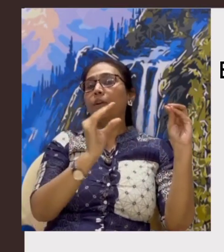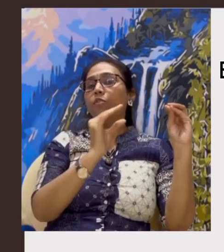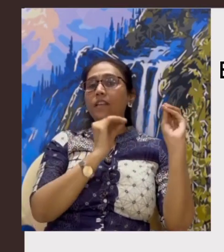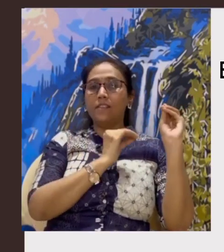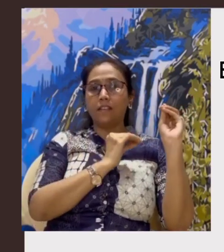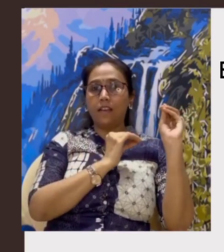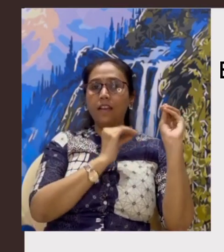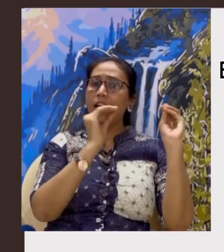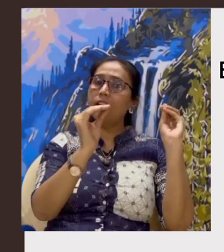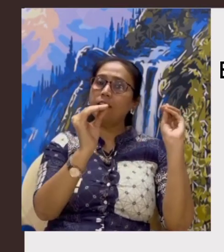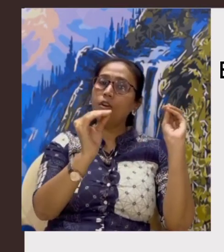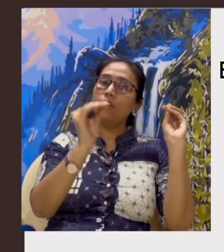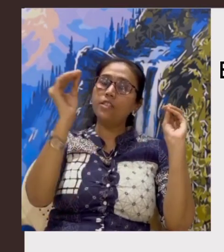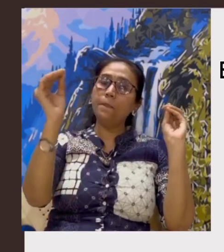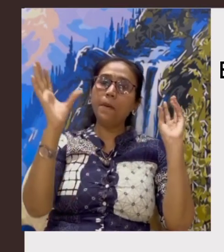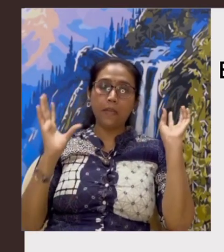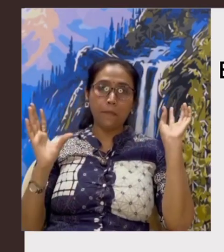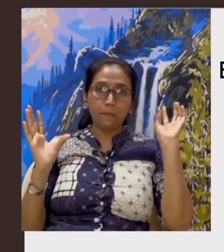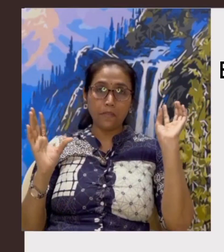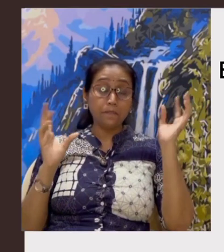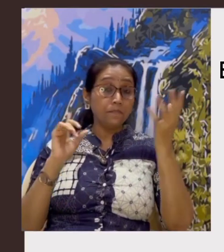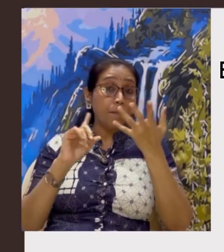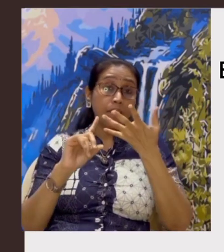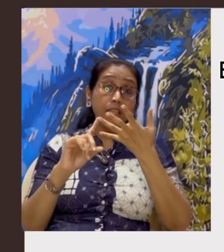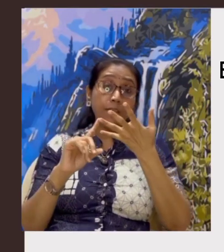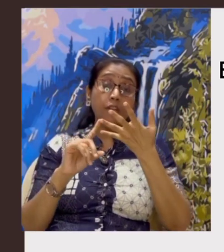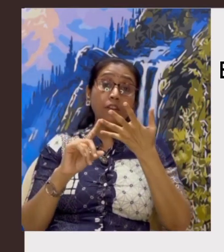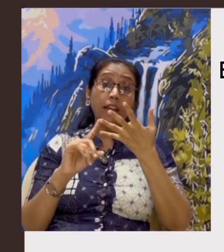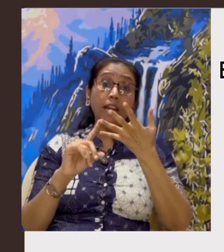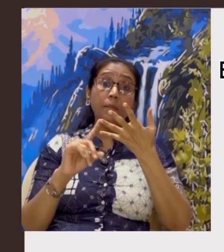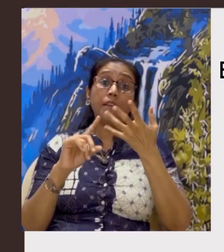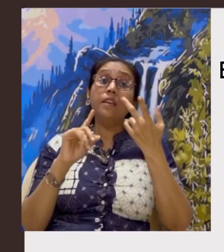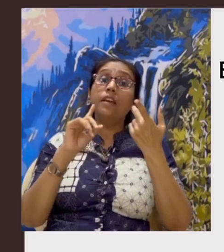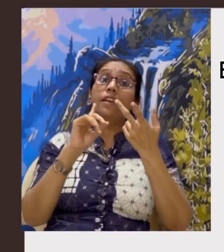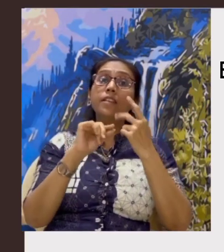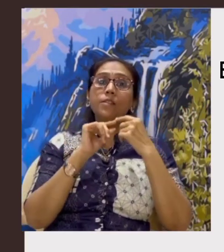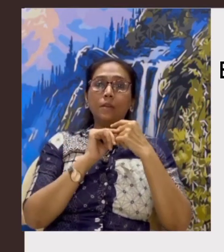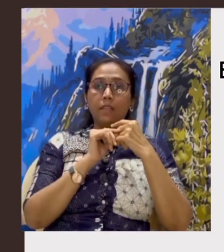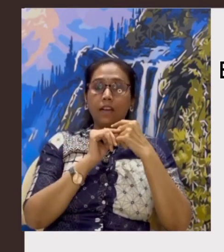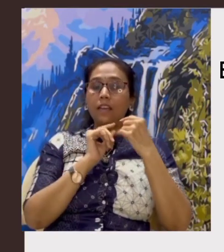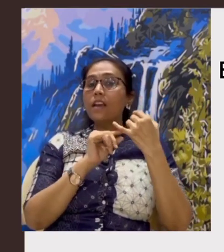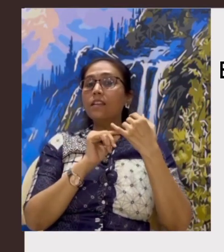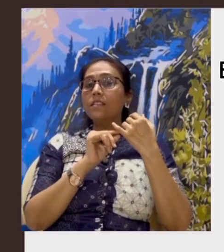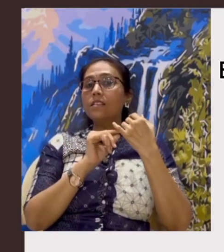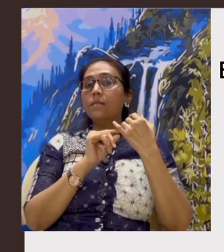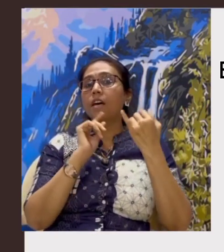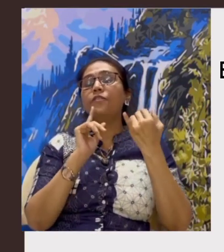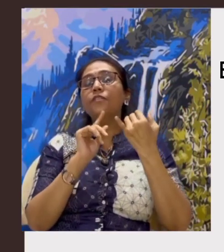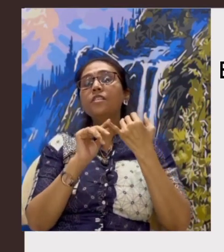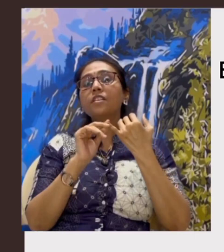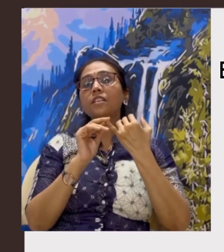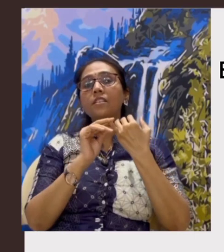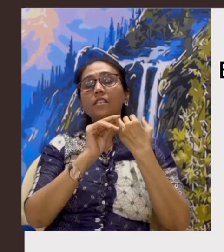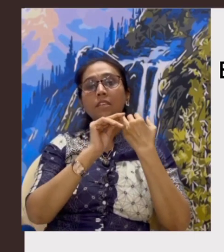प्रॉपर्टी को ले सकता है, कारण क्या होना चाहिए? पब्लिक पर्पस। बट इस पर्टिकुलर एक्ट में क्रिटिसिज्म था। क्या क्रिटिसिज्म था?